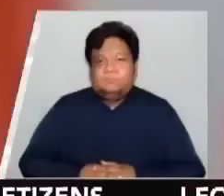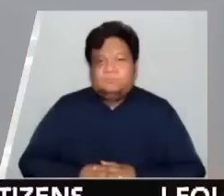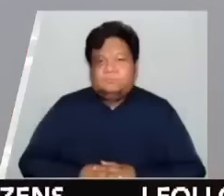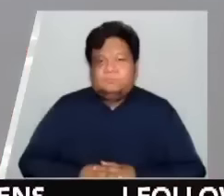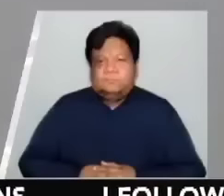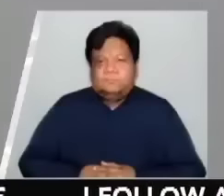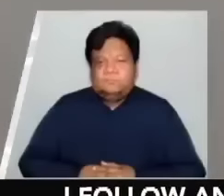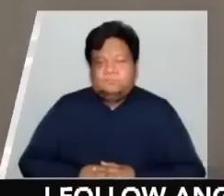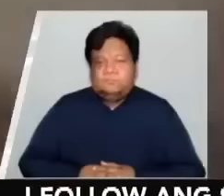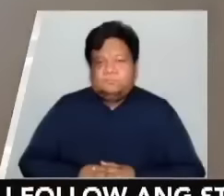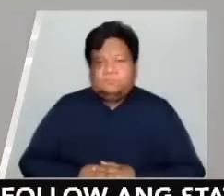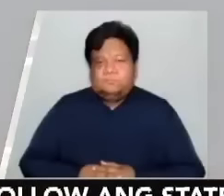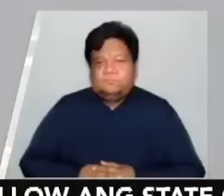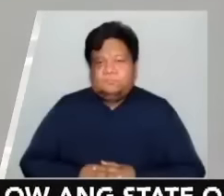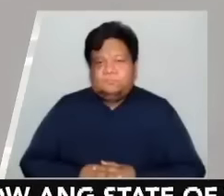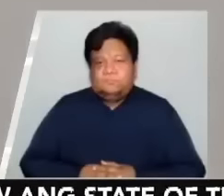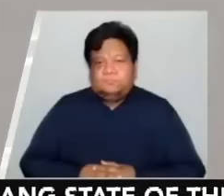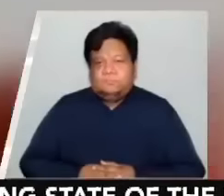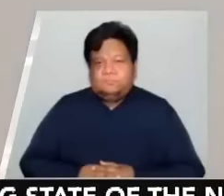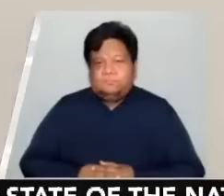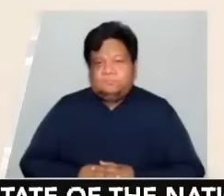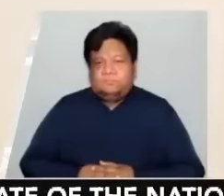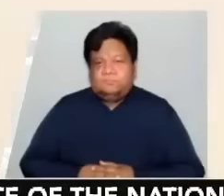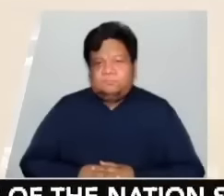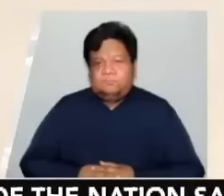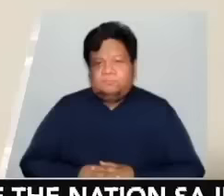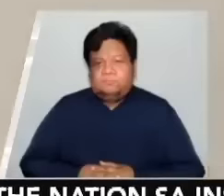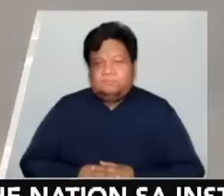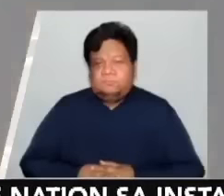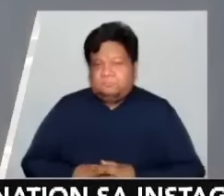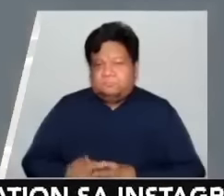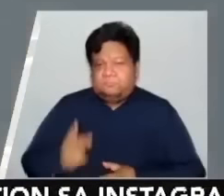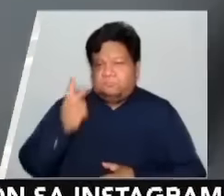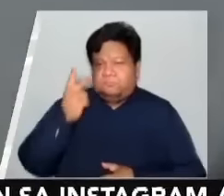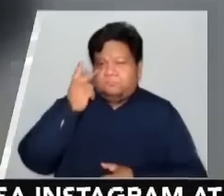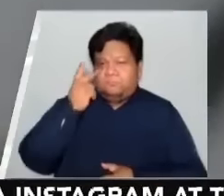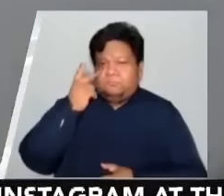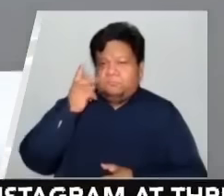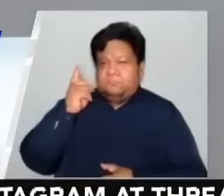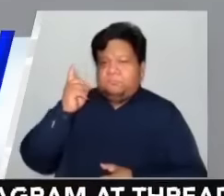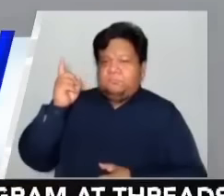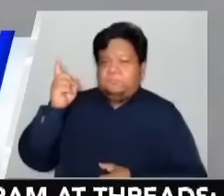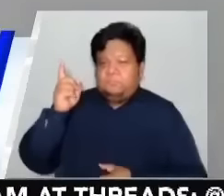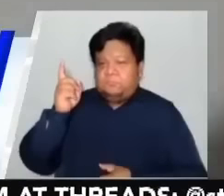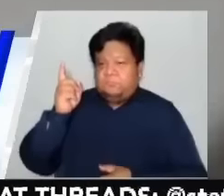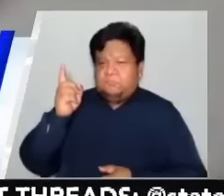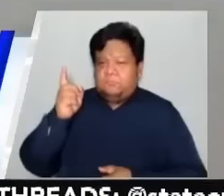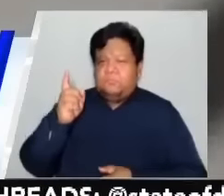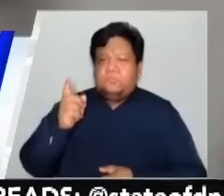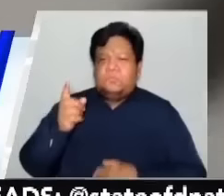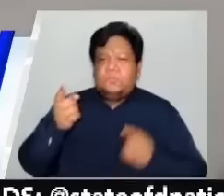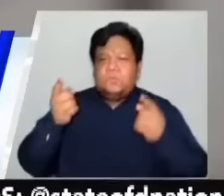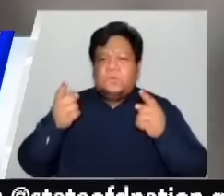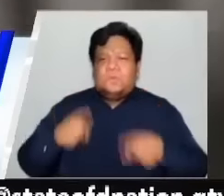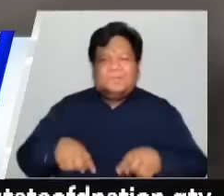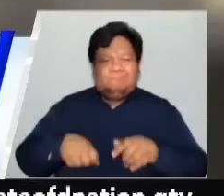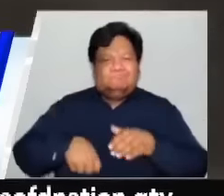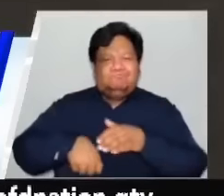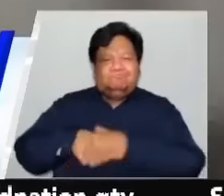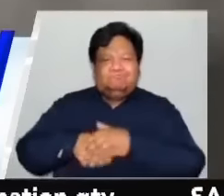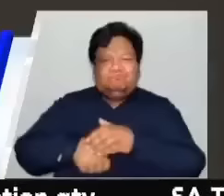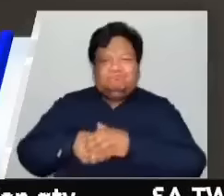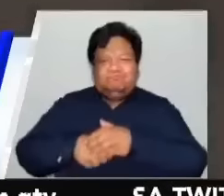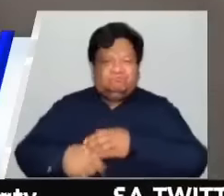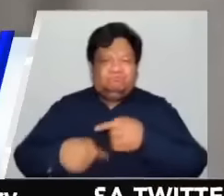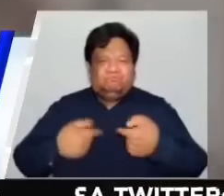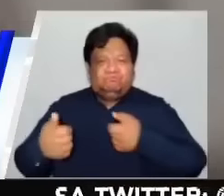news nagtakbuhan ang mga tao ng sumla banggulo sa gitna ng isang soccer match sa guine nagpang-abot